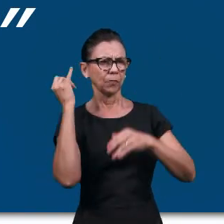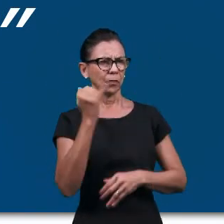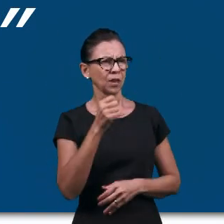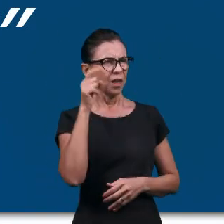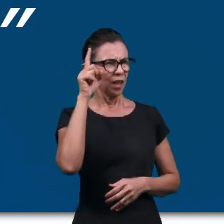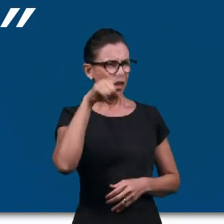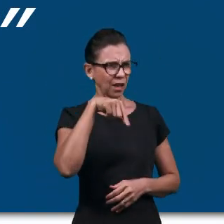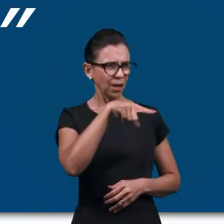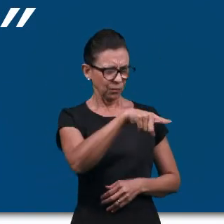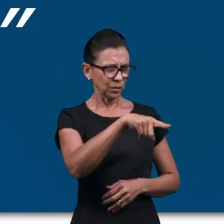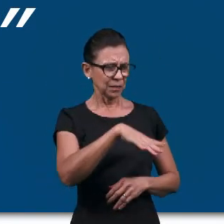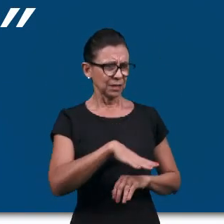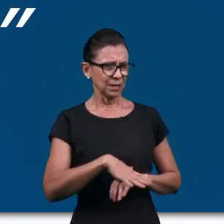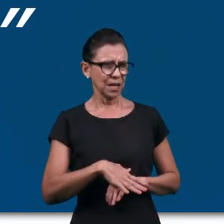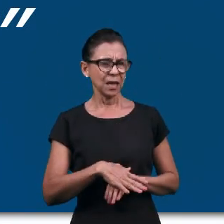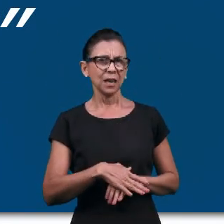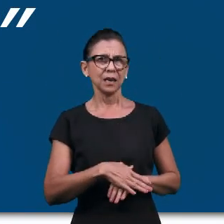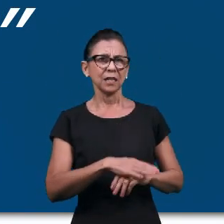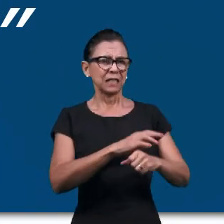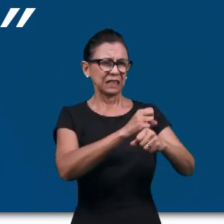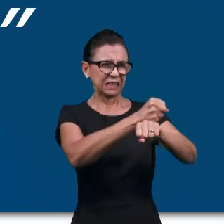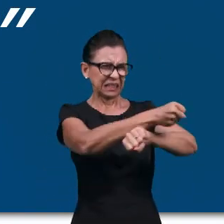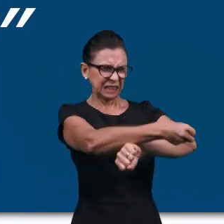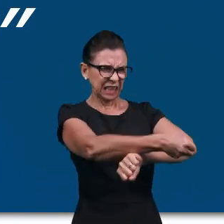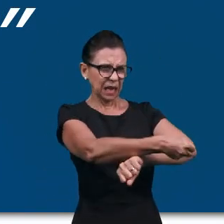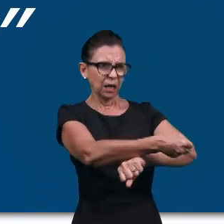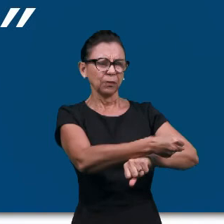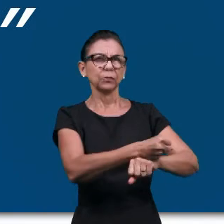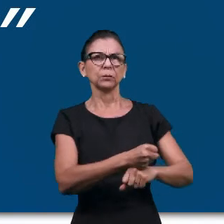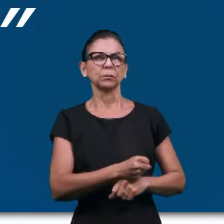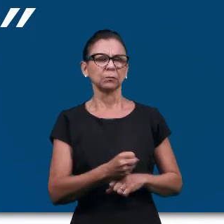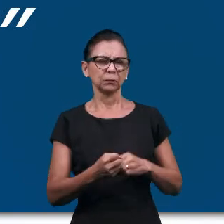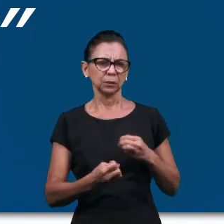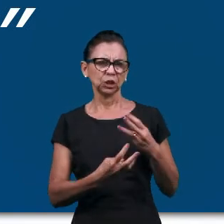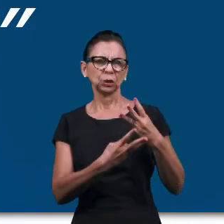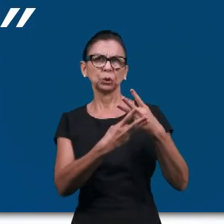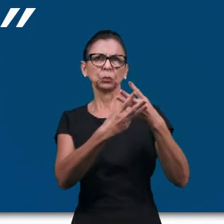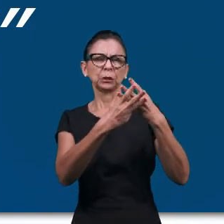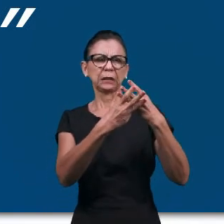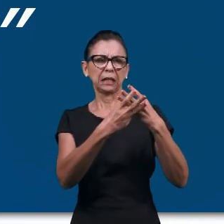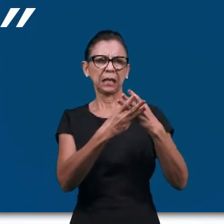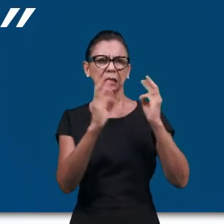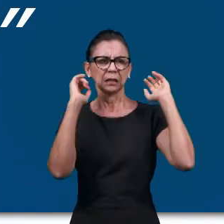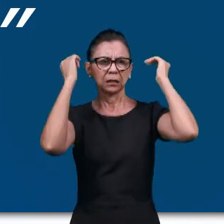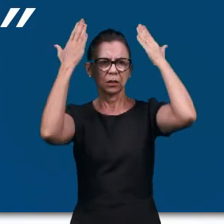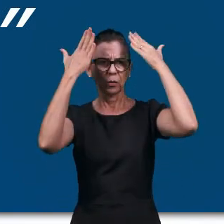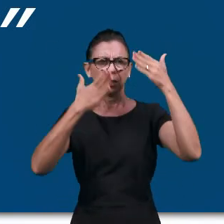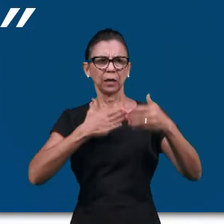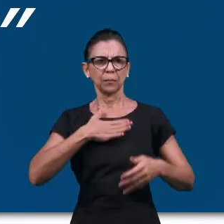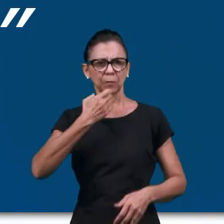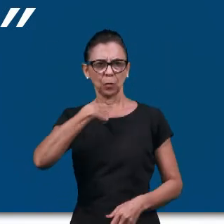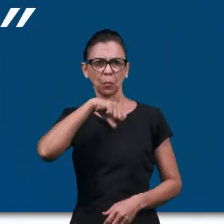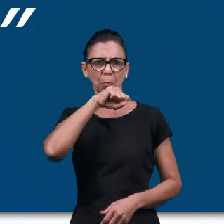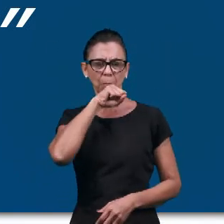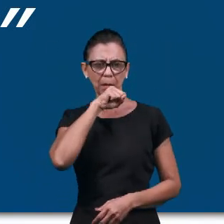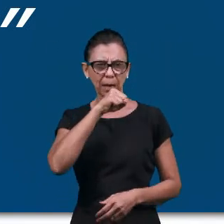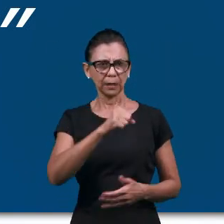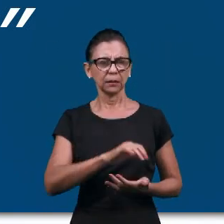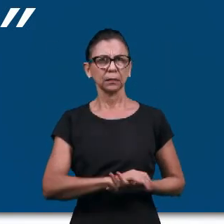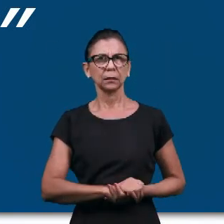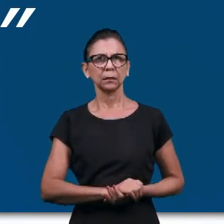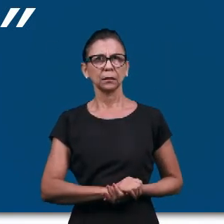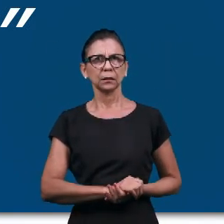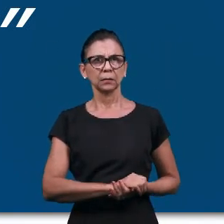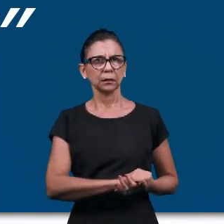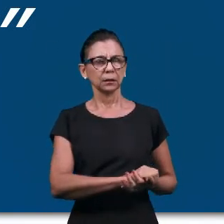начал речь и сказал Даниилу: «Ты ли Даниил, один из пленных сынов иудейских,